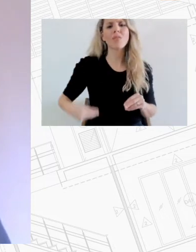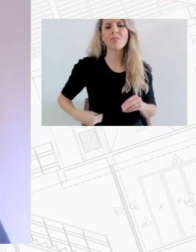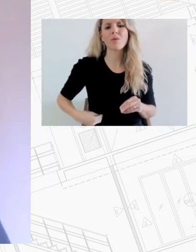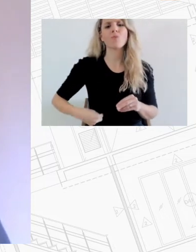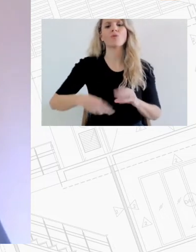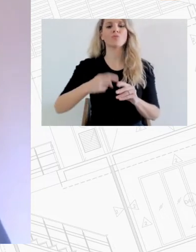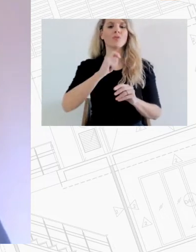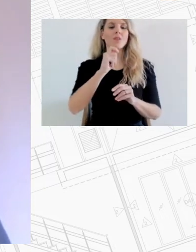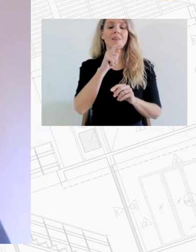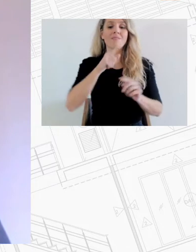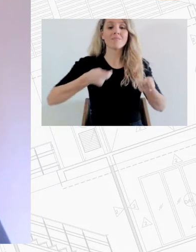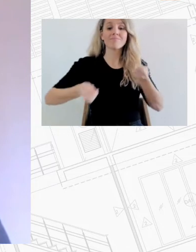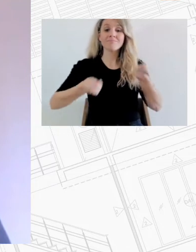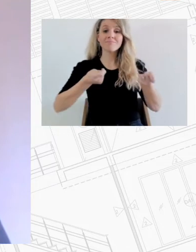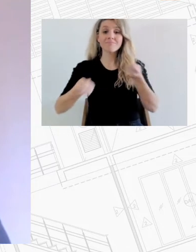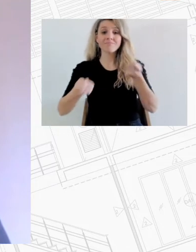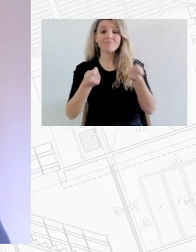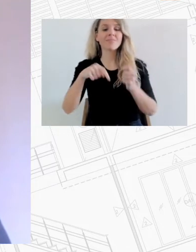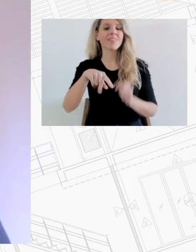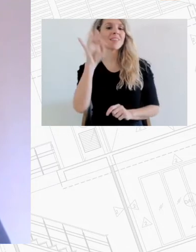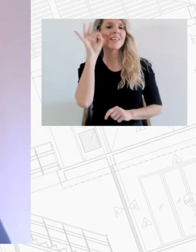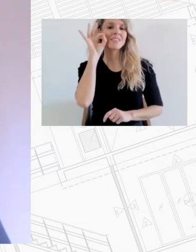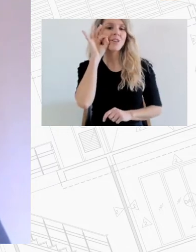Υπότιτλοι AUTHORWAVE